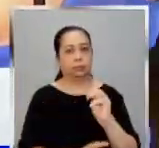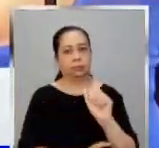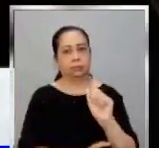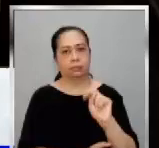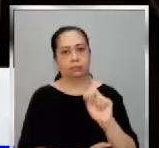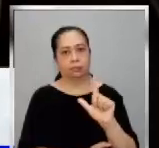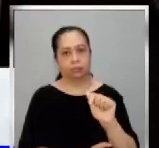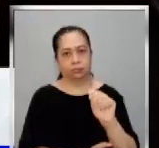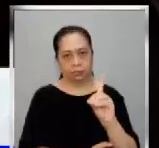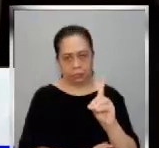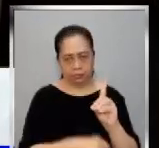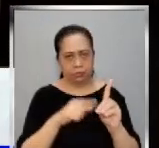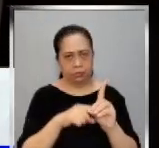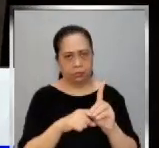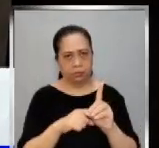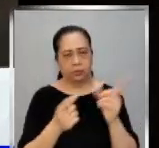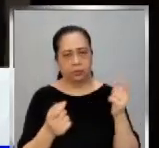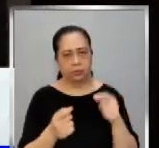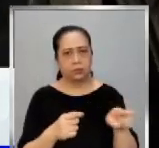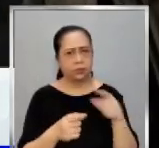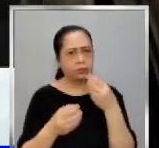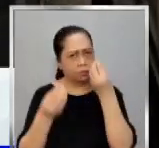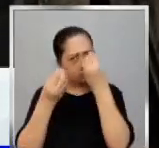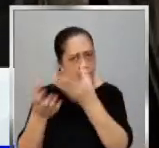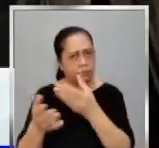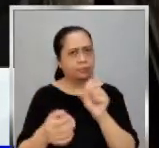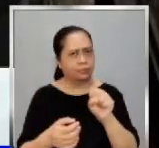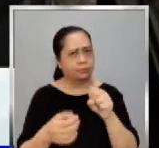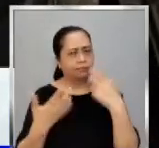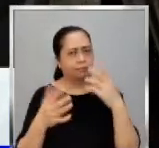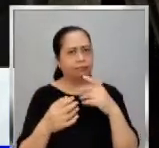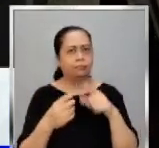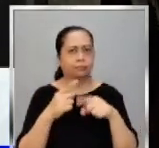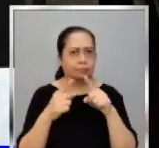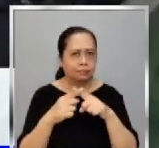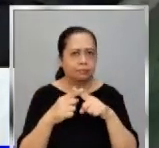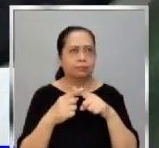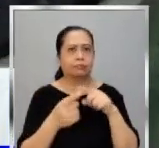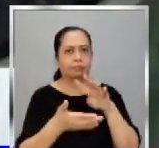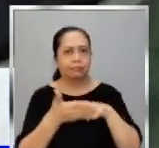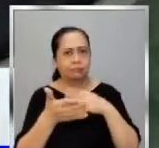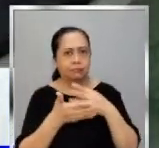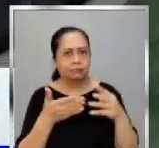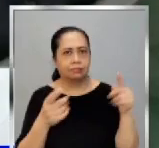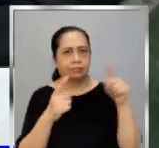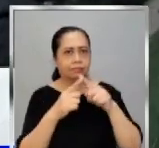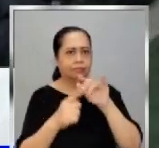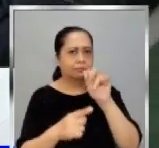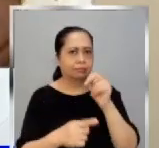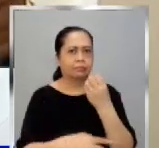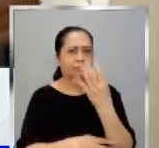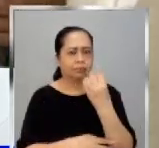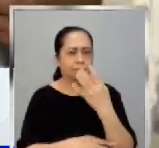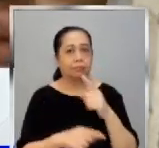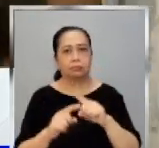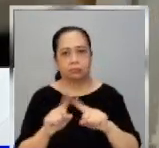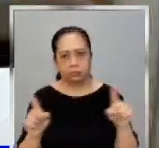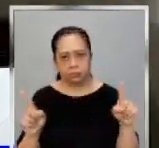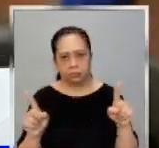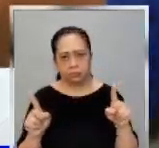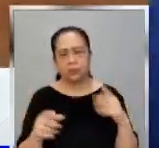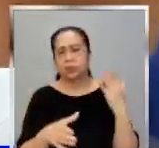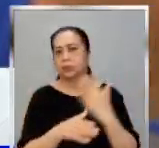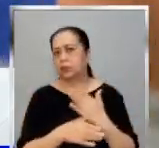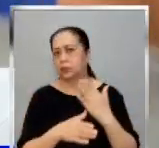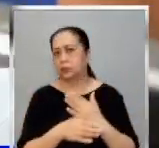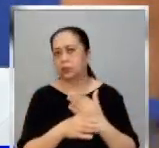Jenny. Naabisuhan naman daw sila ng Maynilad kaugnay ng water supply interruption na tatagal hanggang January 15. Pero hassle pa rin daw sa kanila